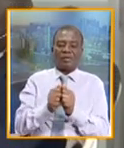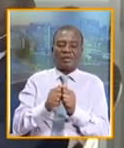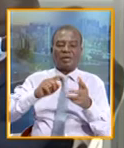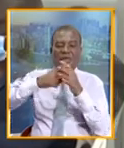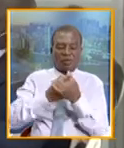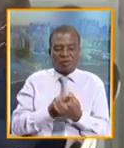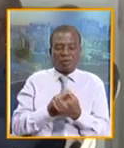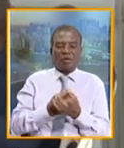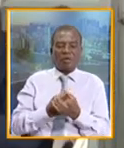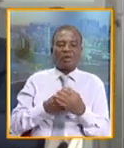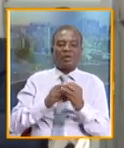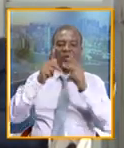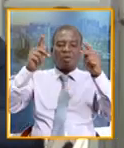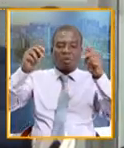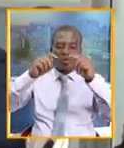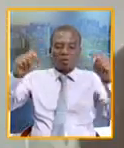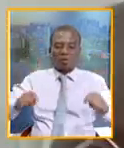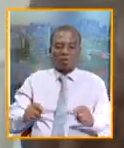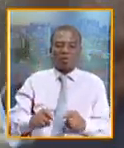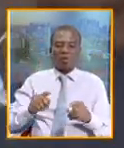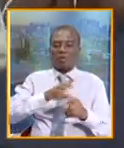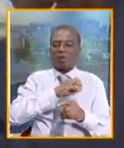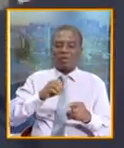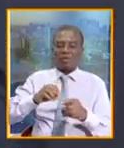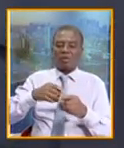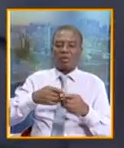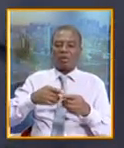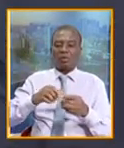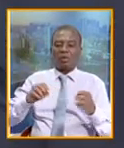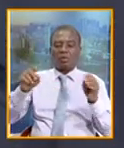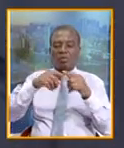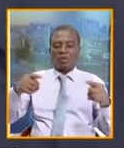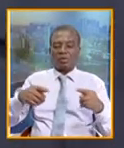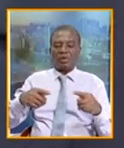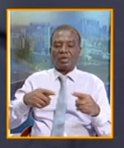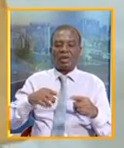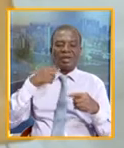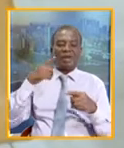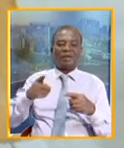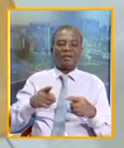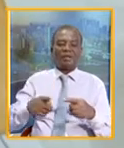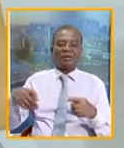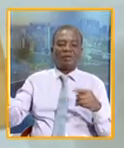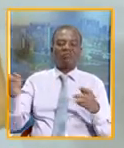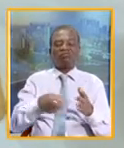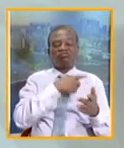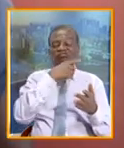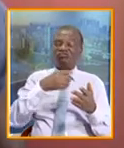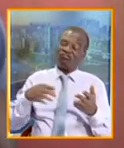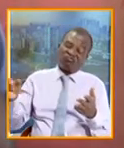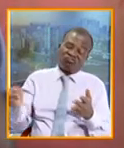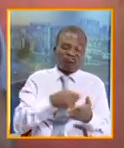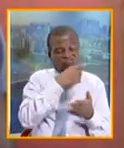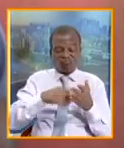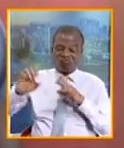démarrage du processus électoral, l'opposition relance le débat sur la commission électorale. Elle lance le boycott du scrutin et